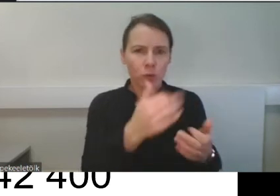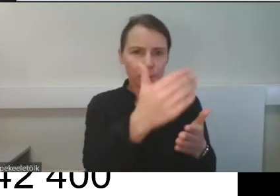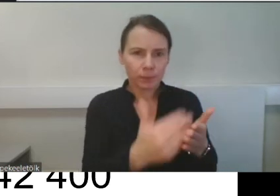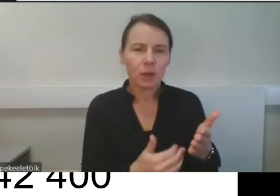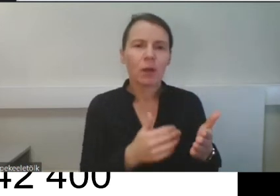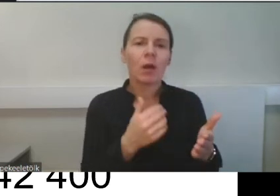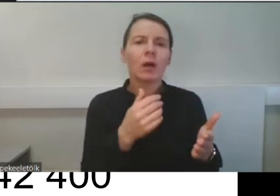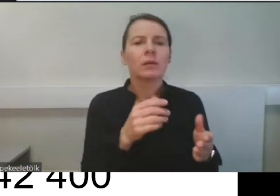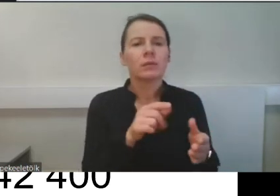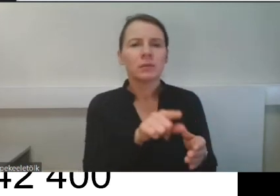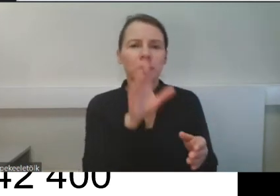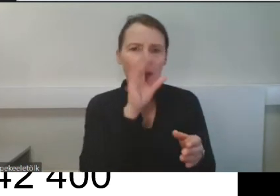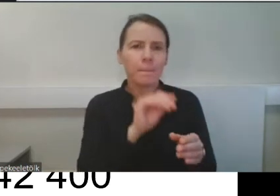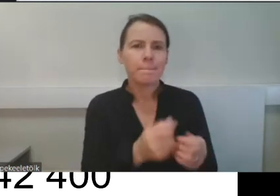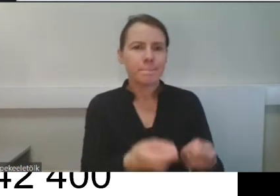loogiline,